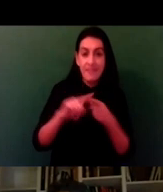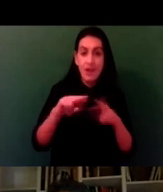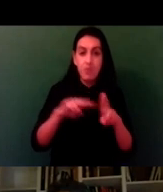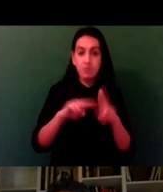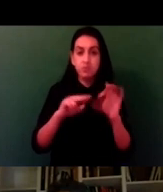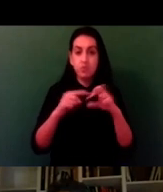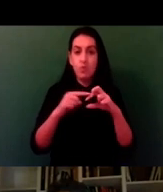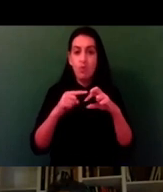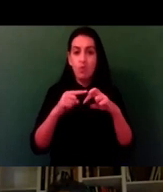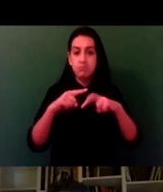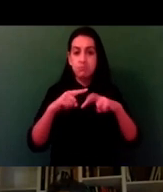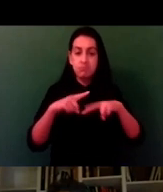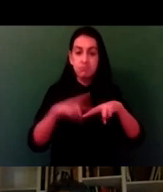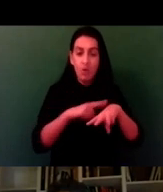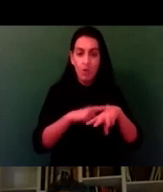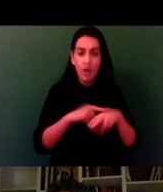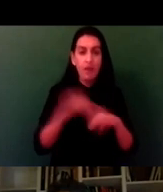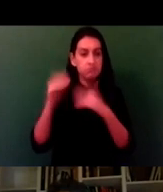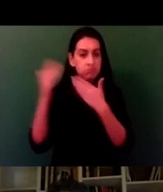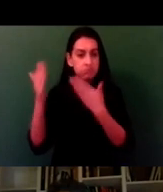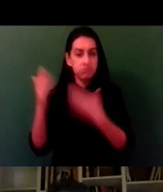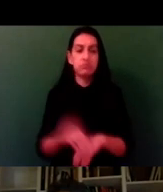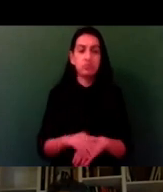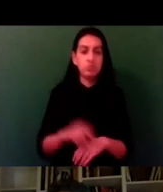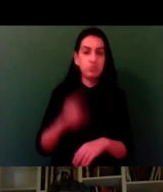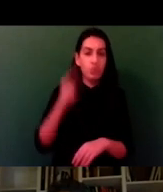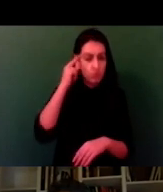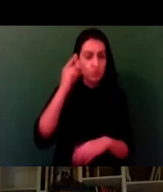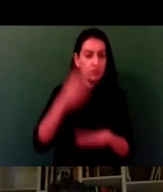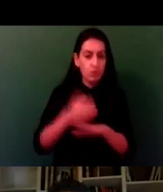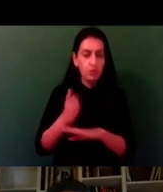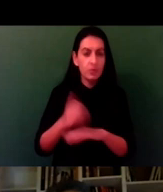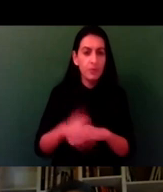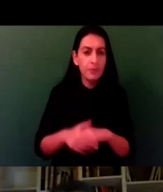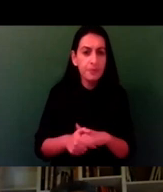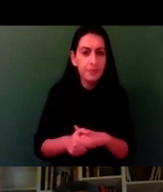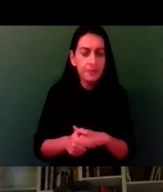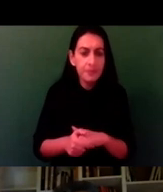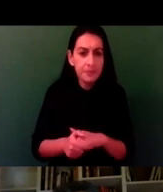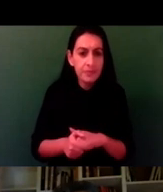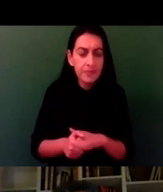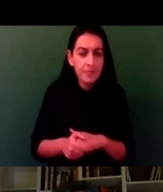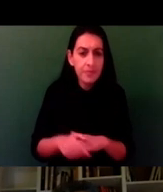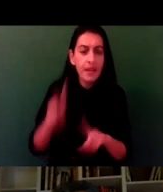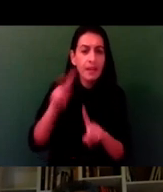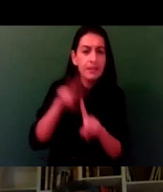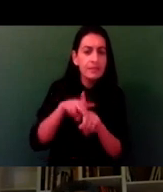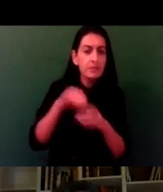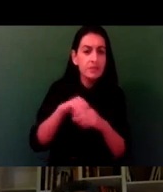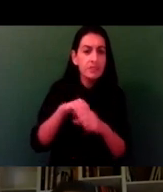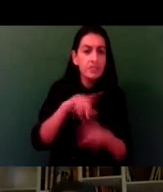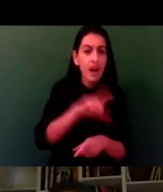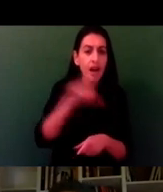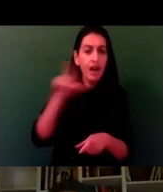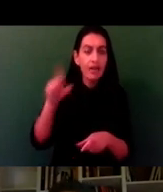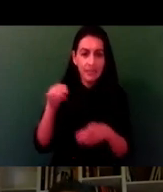Ben kendi diyeceğim deyince tabii soruyu şey yaptım, unuttum. Sanırım katılımcı haritalamayla ilgili detay. Evet, onunla